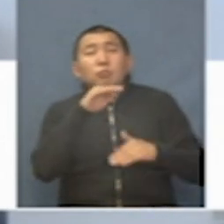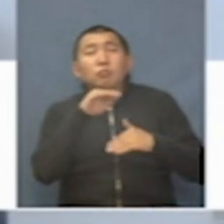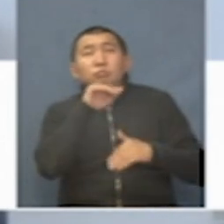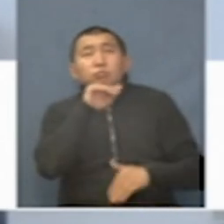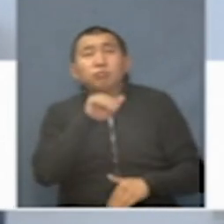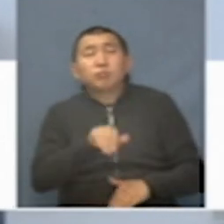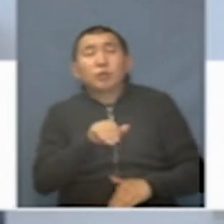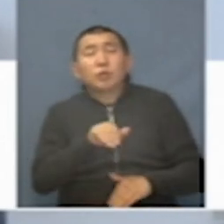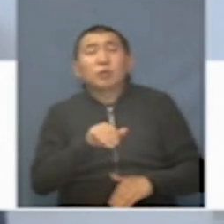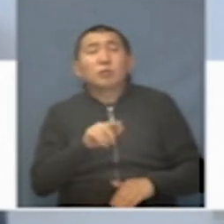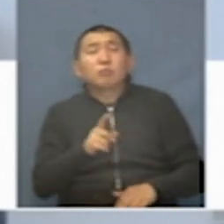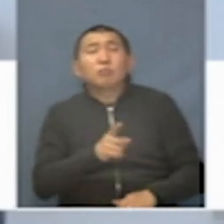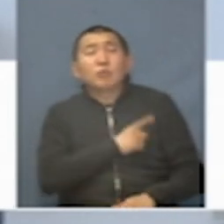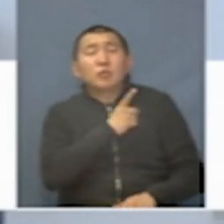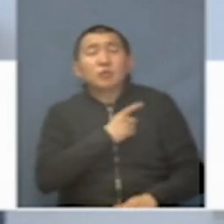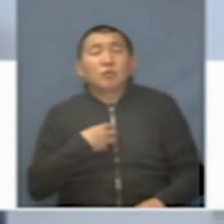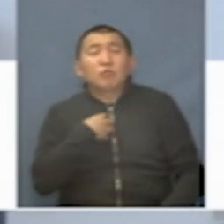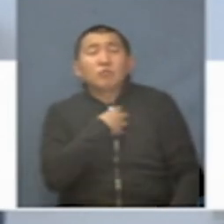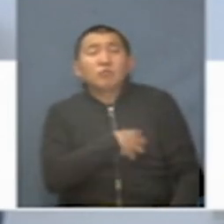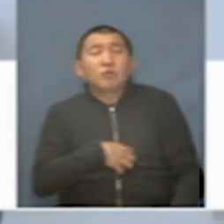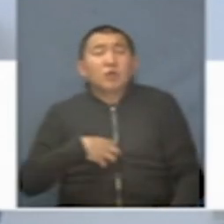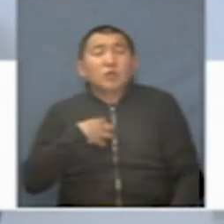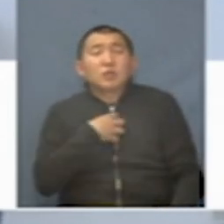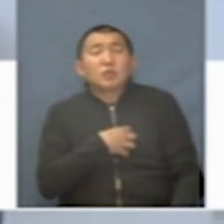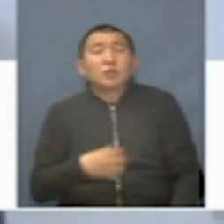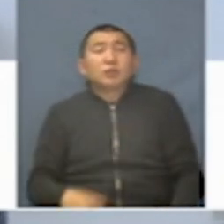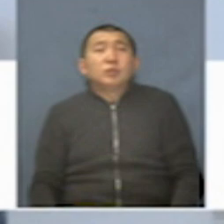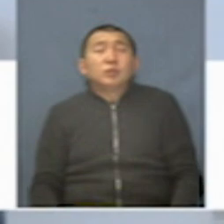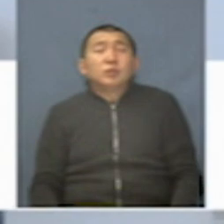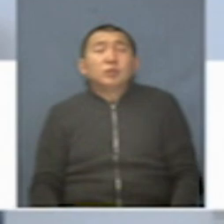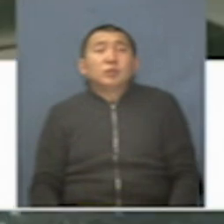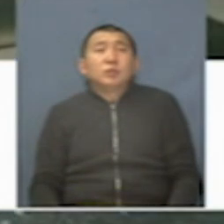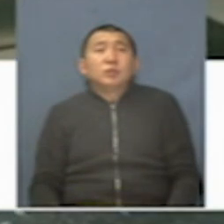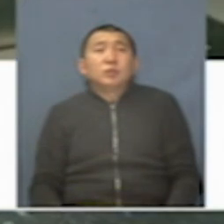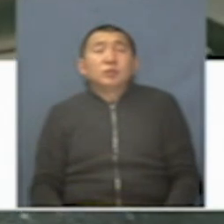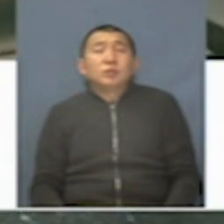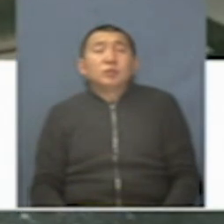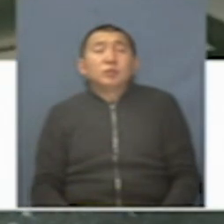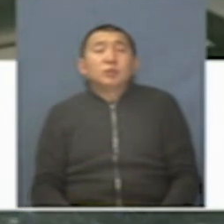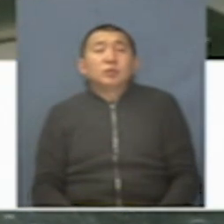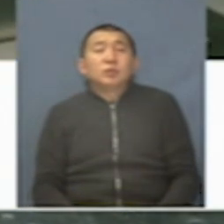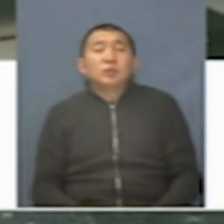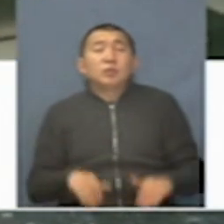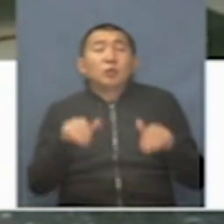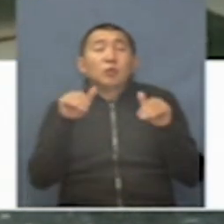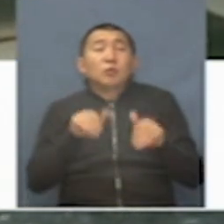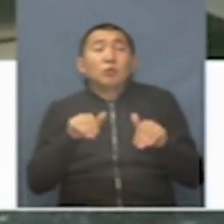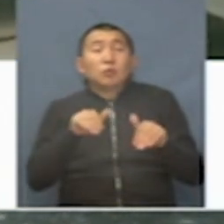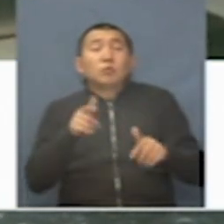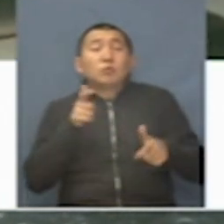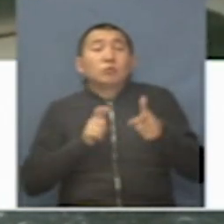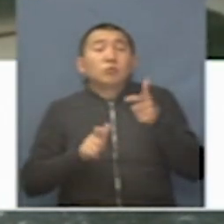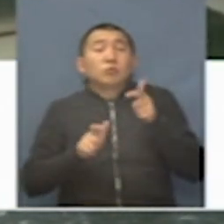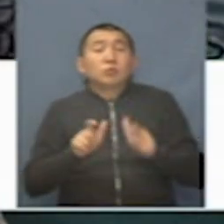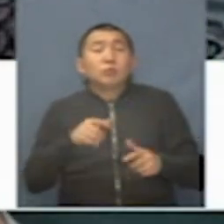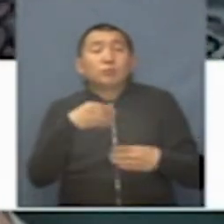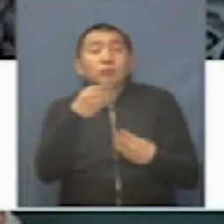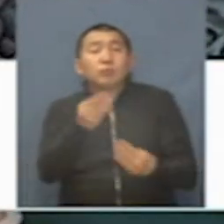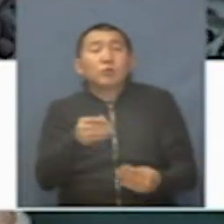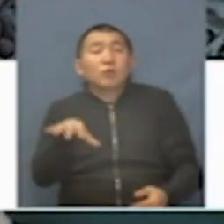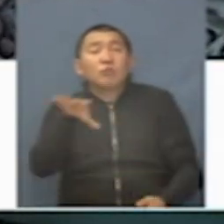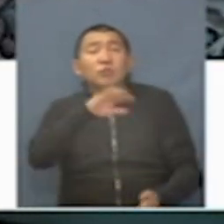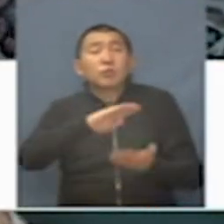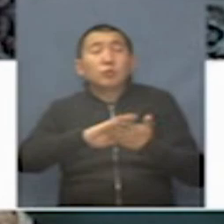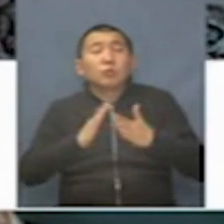возможность молодым людям повысить свою квалификацию, поделиться достижениями. В колледже студентам предоставлены все условия